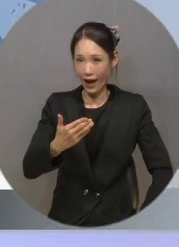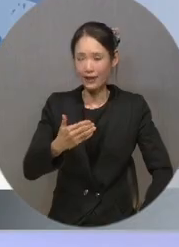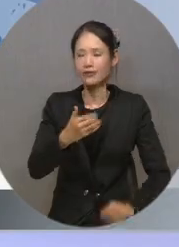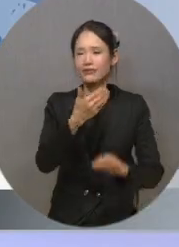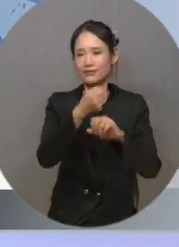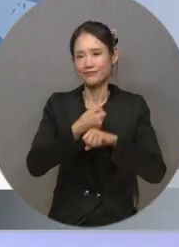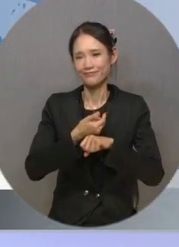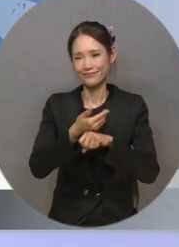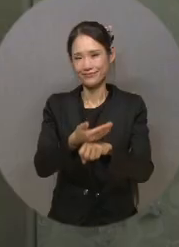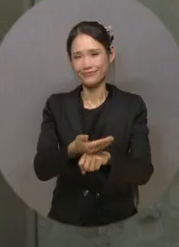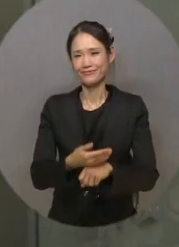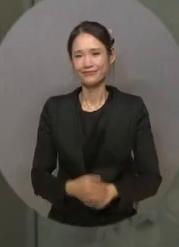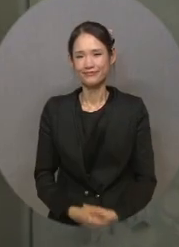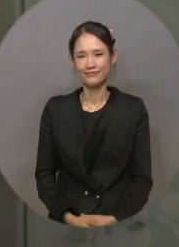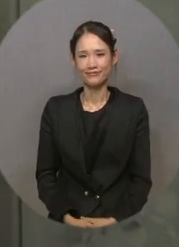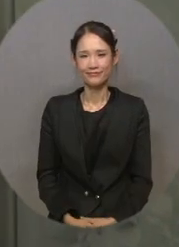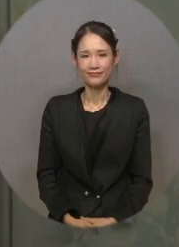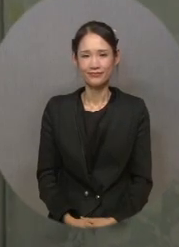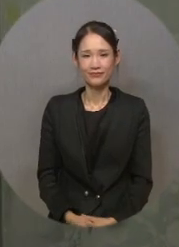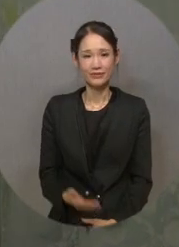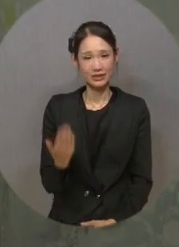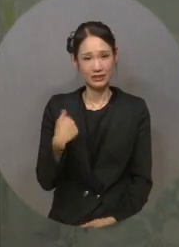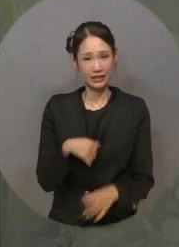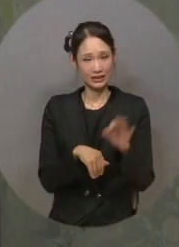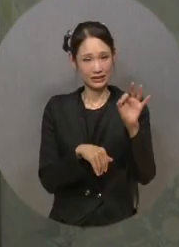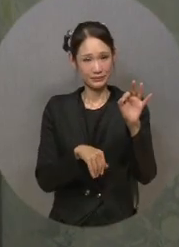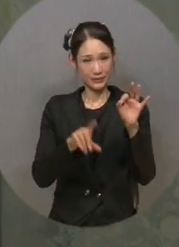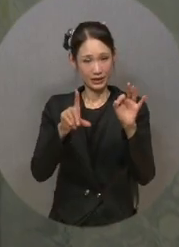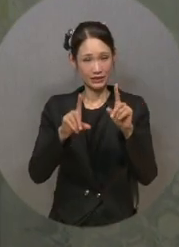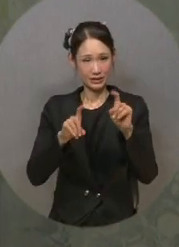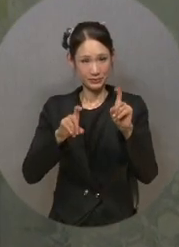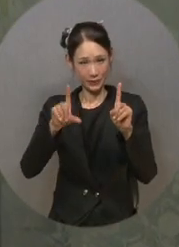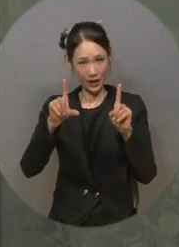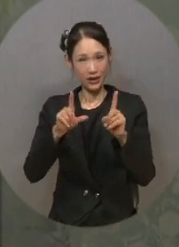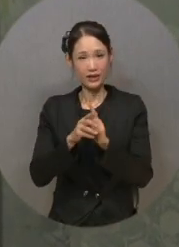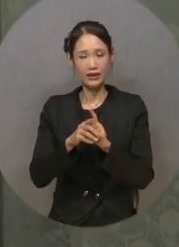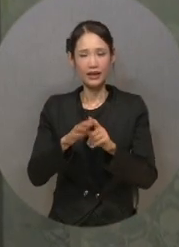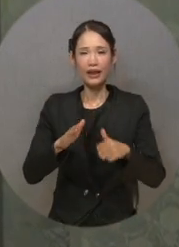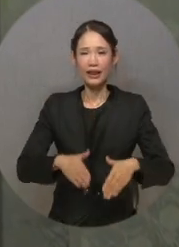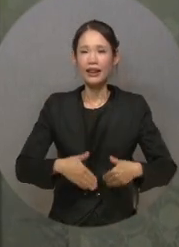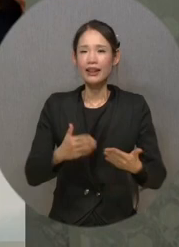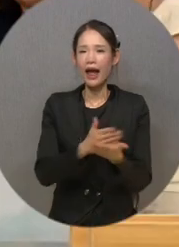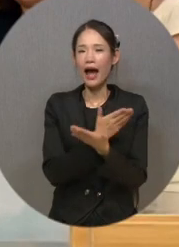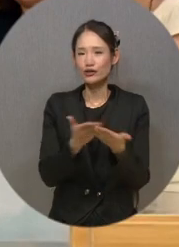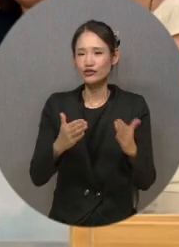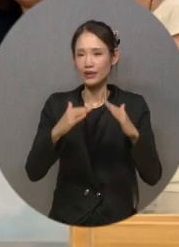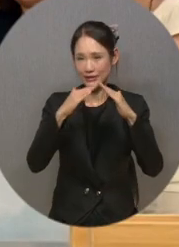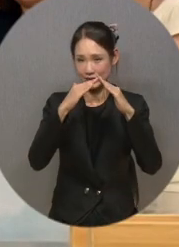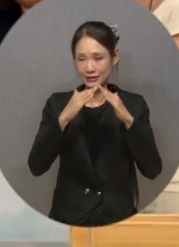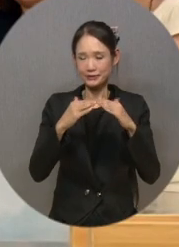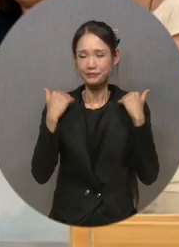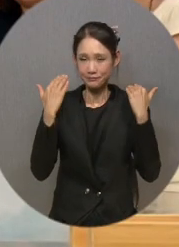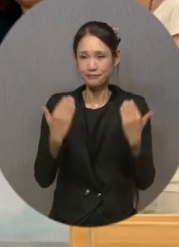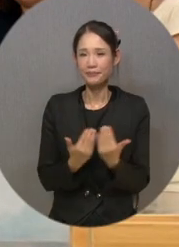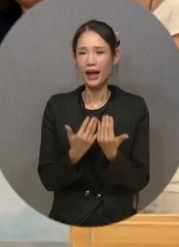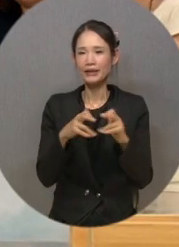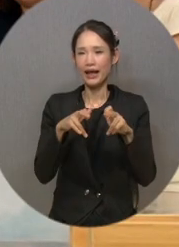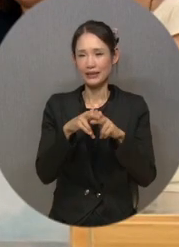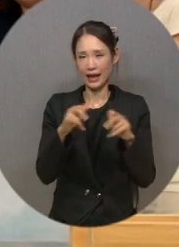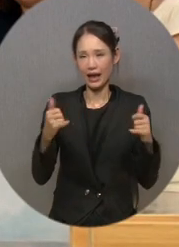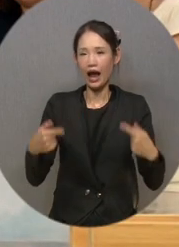기자입니다. 지난 10일과 11일 포천 나눔의 집 장애인 자립생활센터는 발달 장애인과